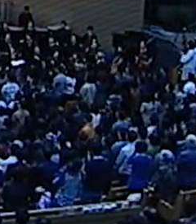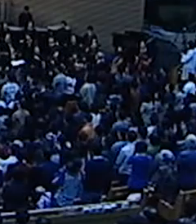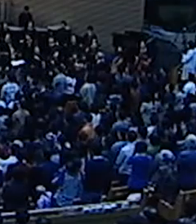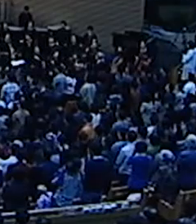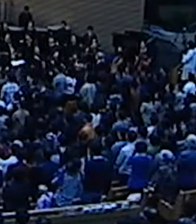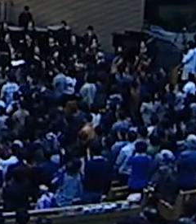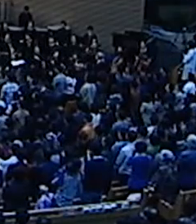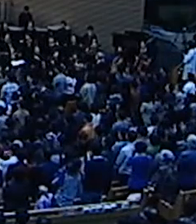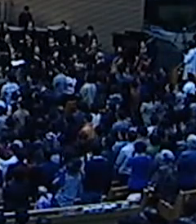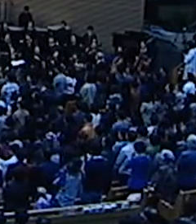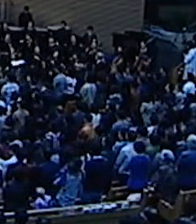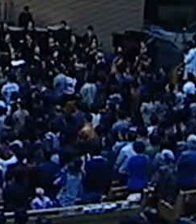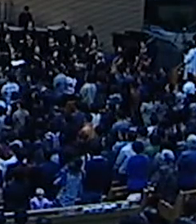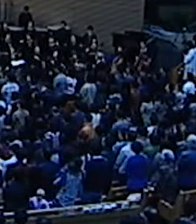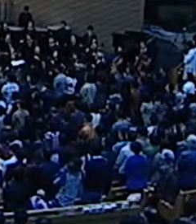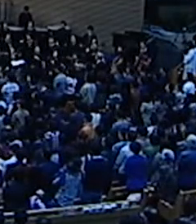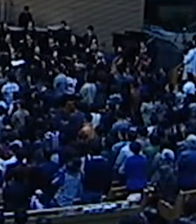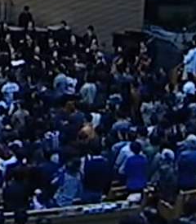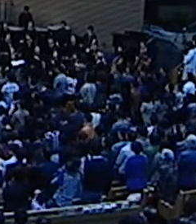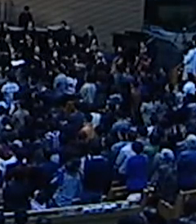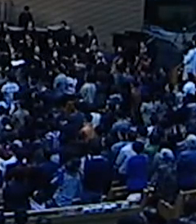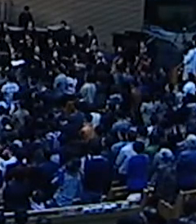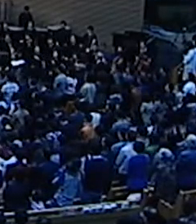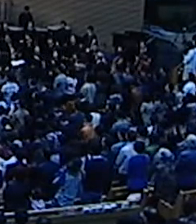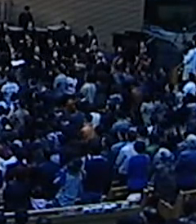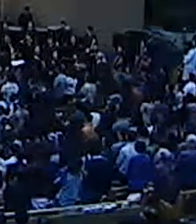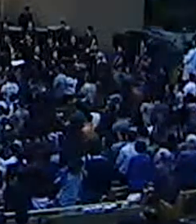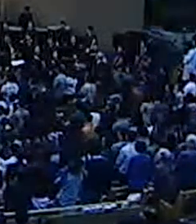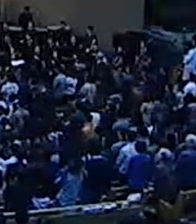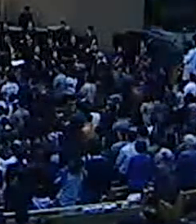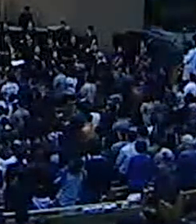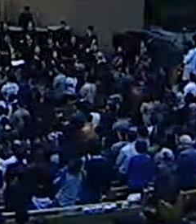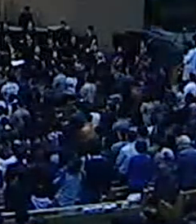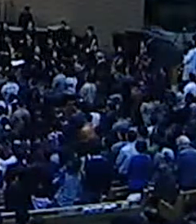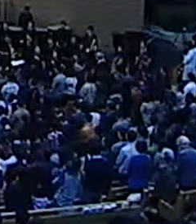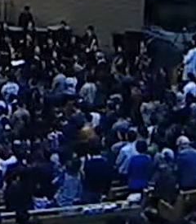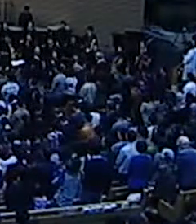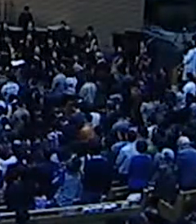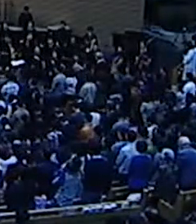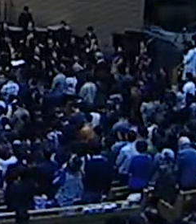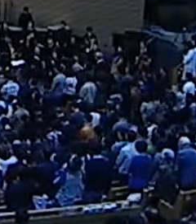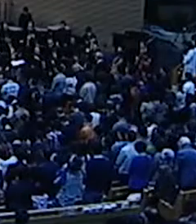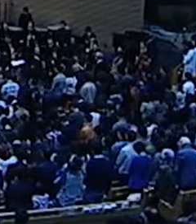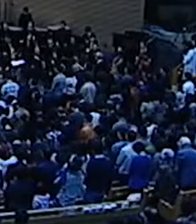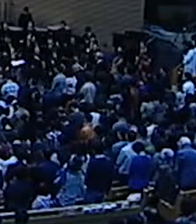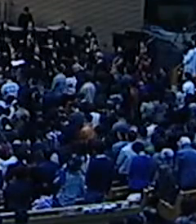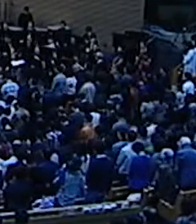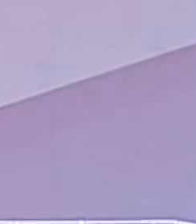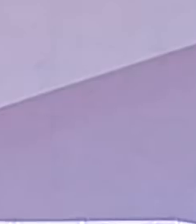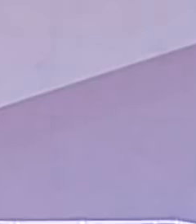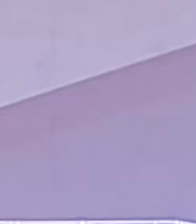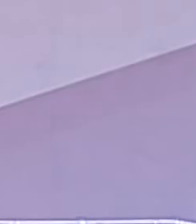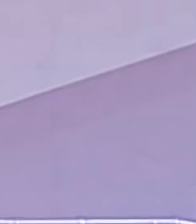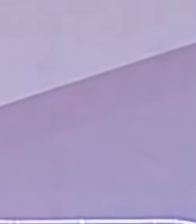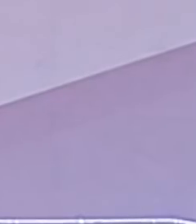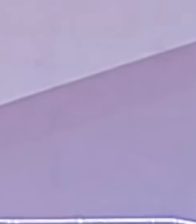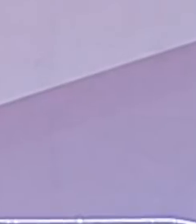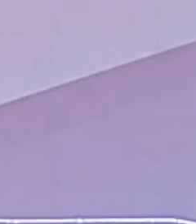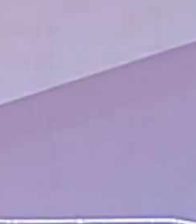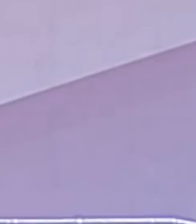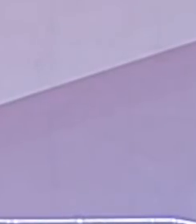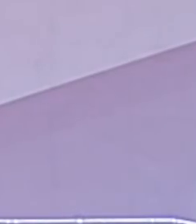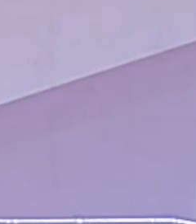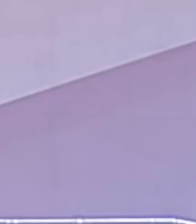여러분, 하나님의 말씀 성경을 가슴에 끌어안고 기도합시다. 하나님, 이 말씀을 제가